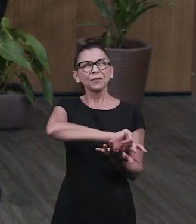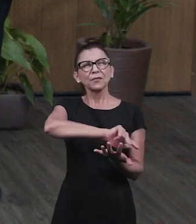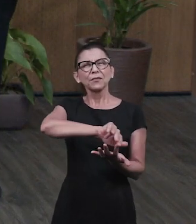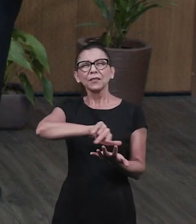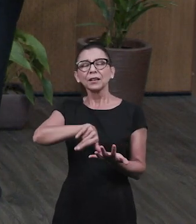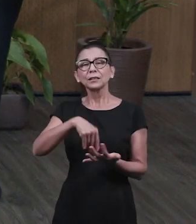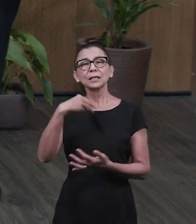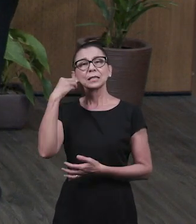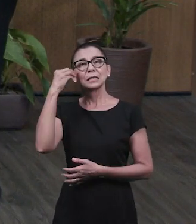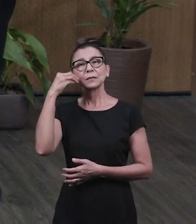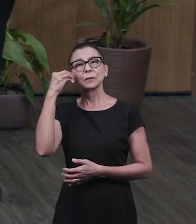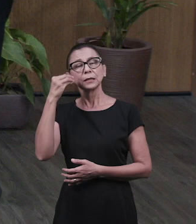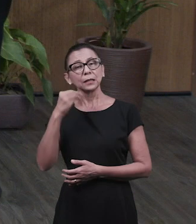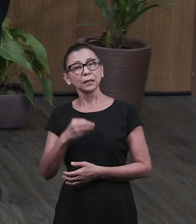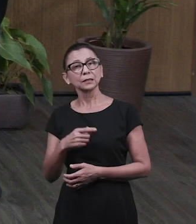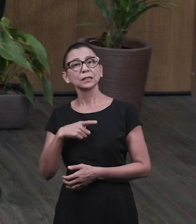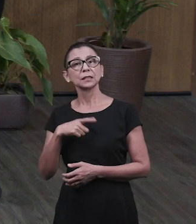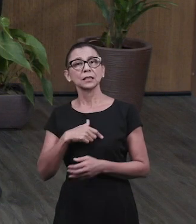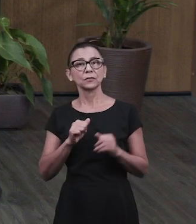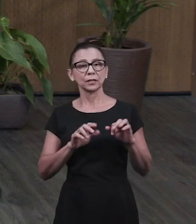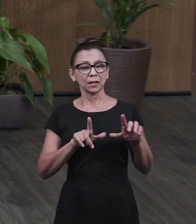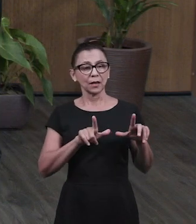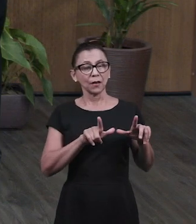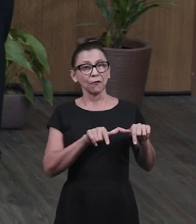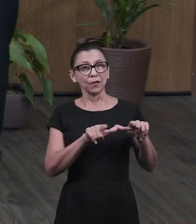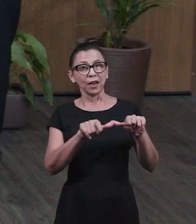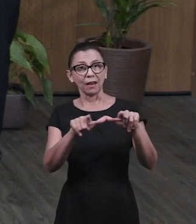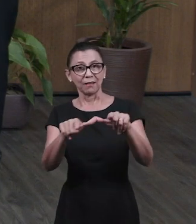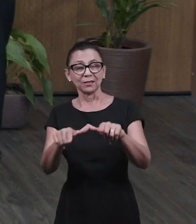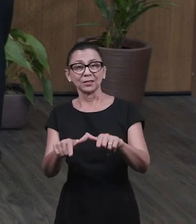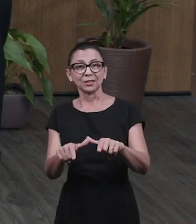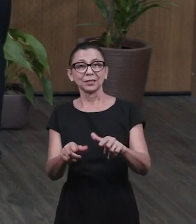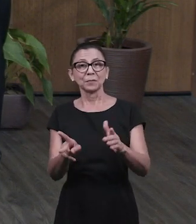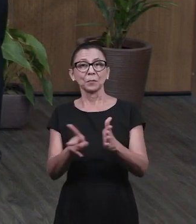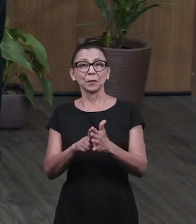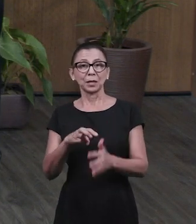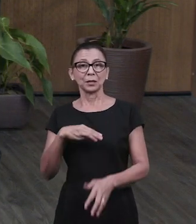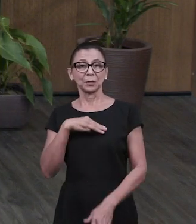beaucoup d'expérience de faire des voyages missionnaires en